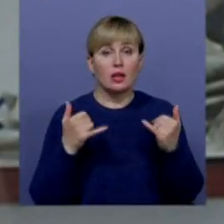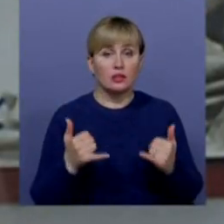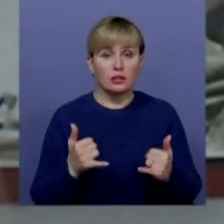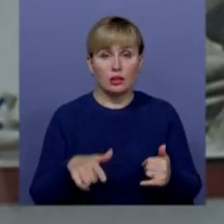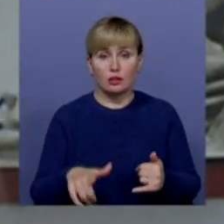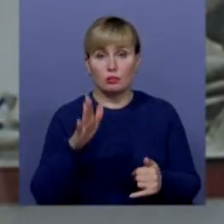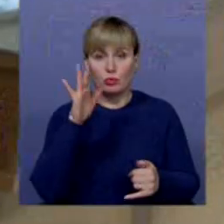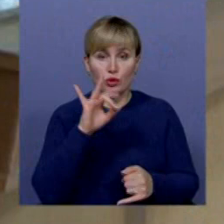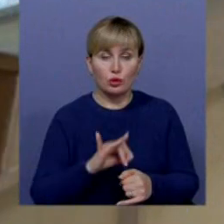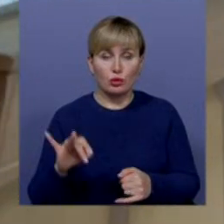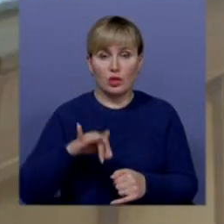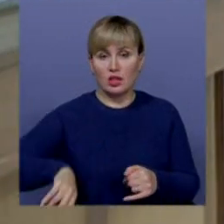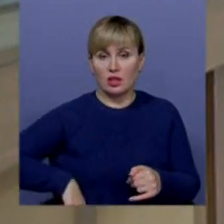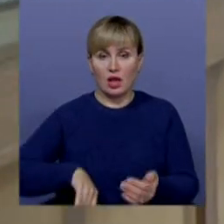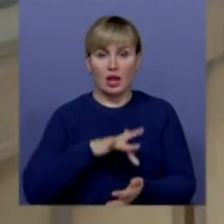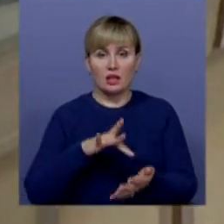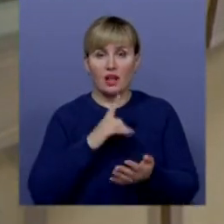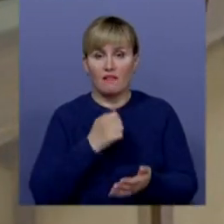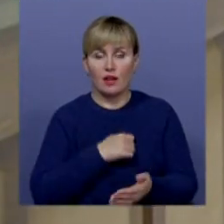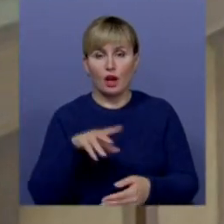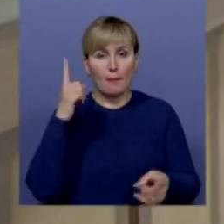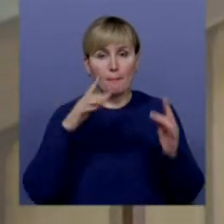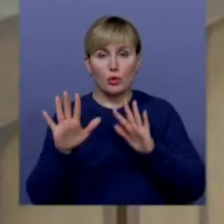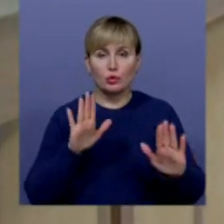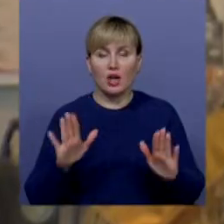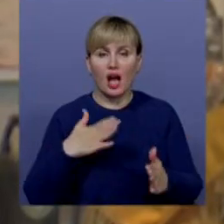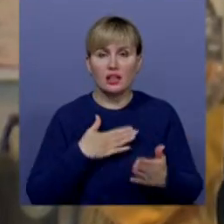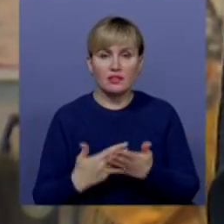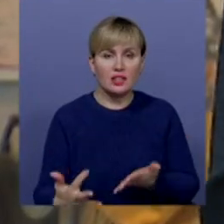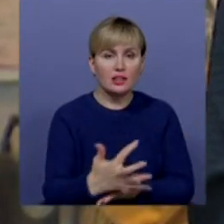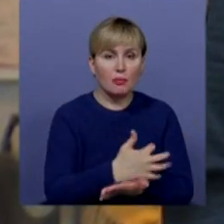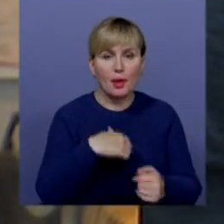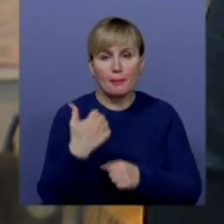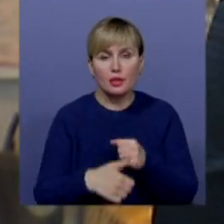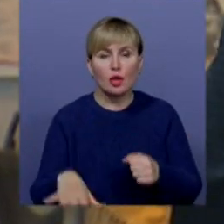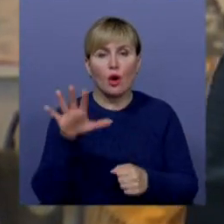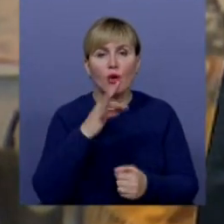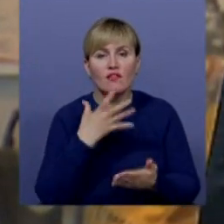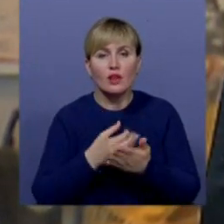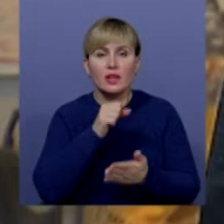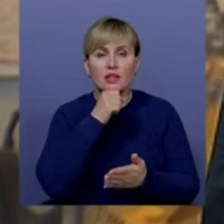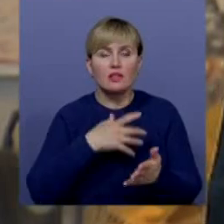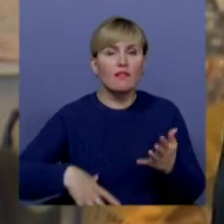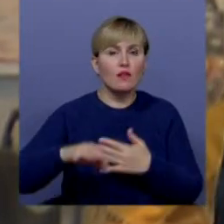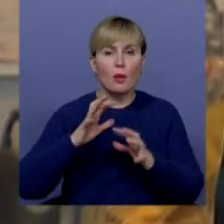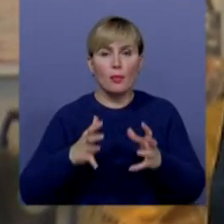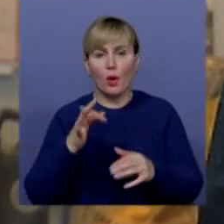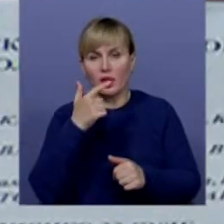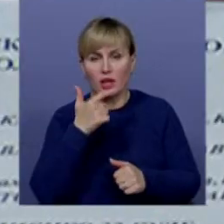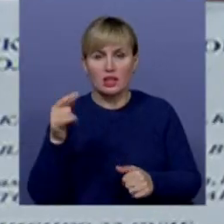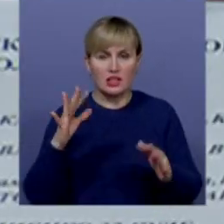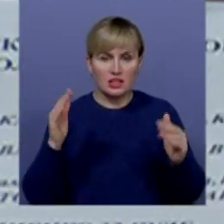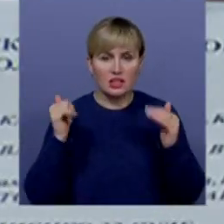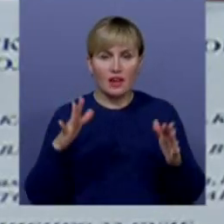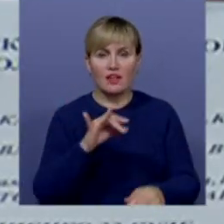Алоа, будучи историком и директором городского военного музея, активно собирает материалы о подвигах своего героя со всего мира. О героизме и